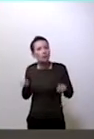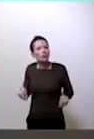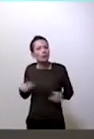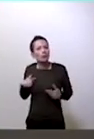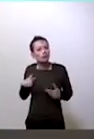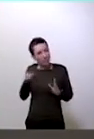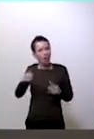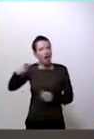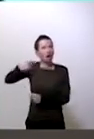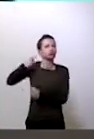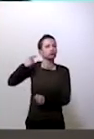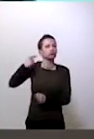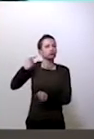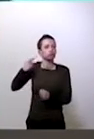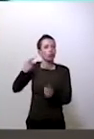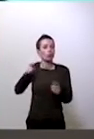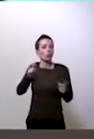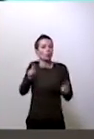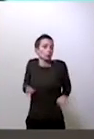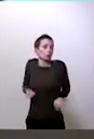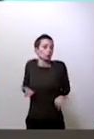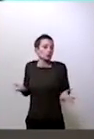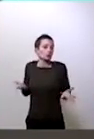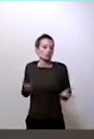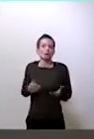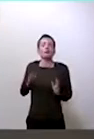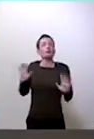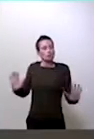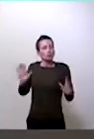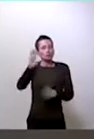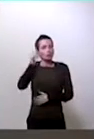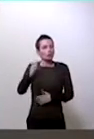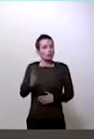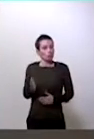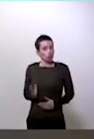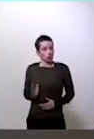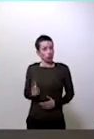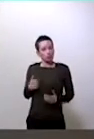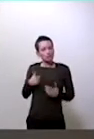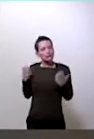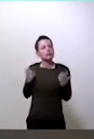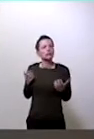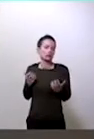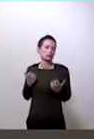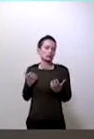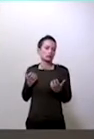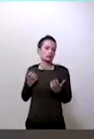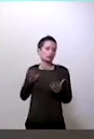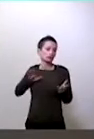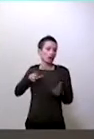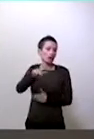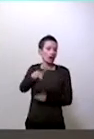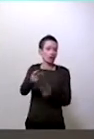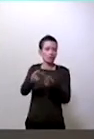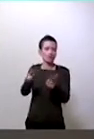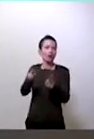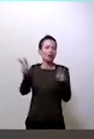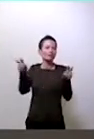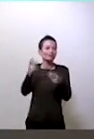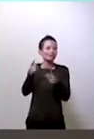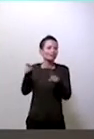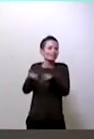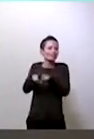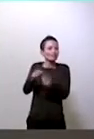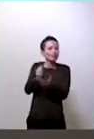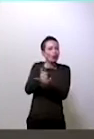sont aujourd'hui imposés. Alors, pour cela, Bordeaux, nous le voulons en tout cas, sera une ville pilote, une ville